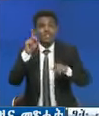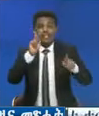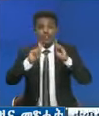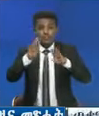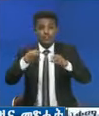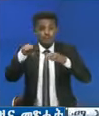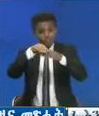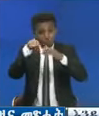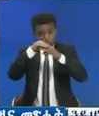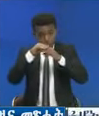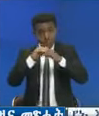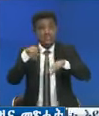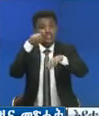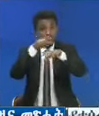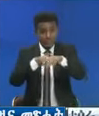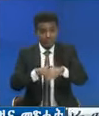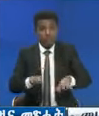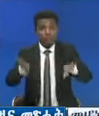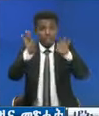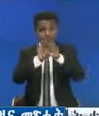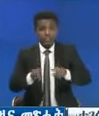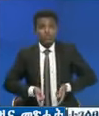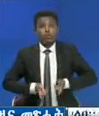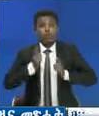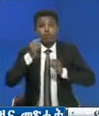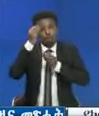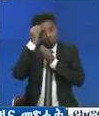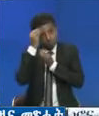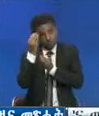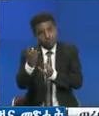ጊዜ ሊኖራቸው እንደሚገባም ነዋሪዎቹ ጠይቀዋል። ሰላሙን ተበቡ